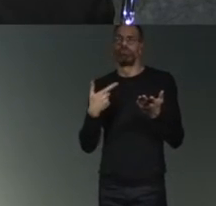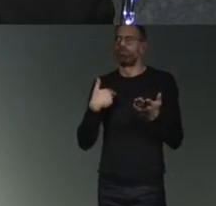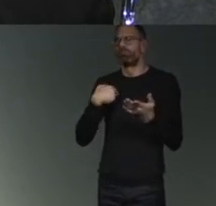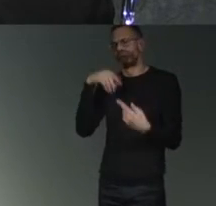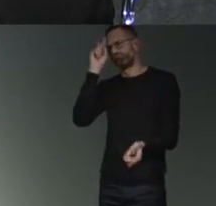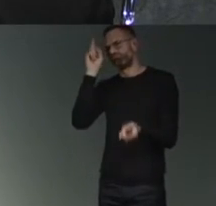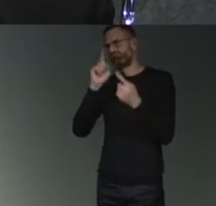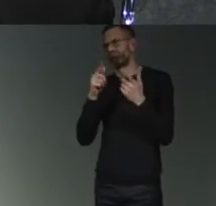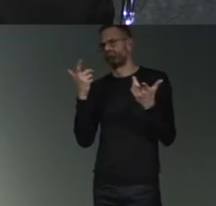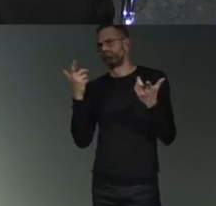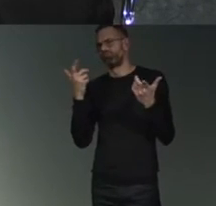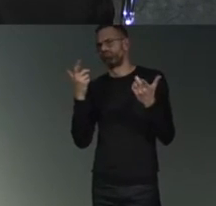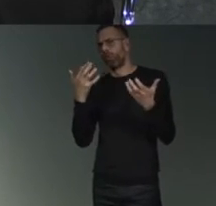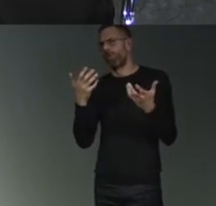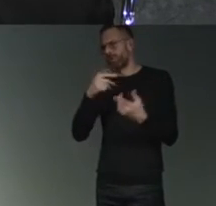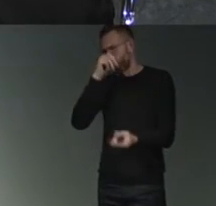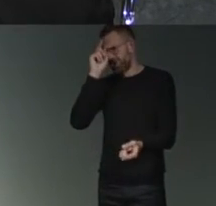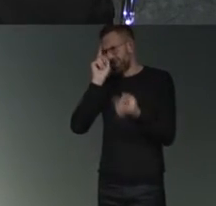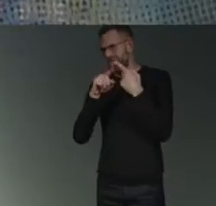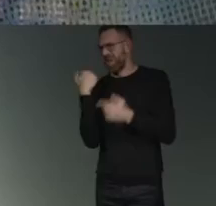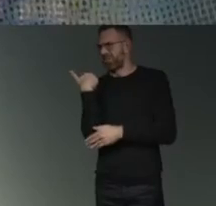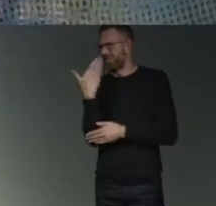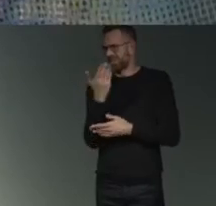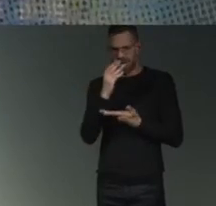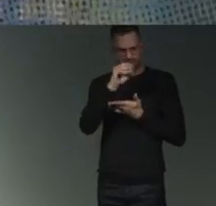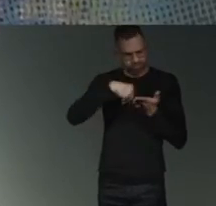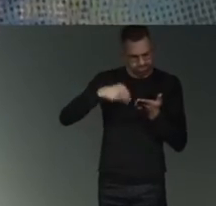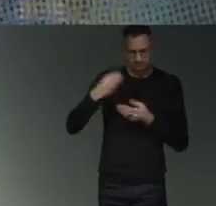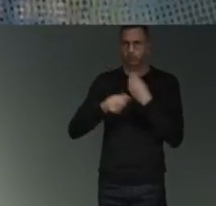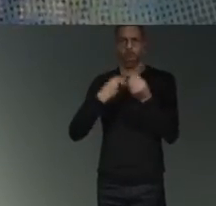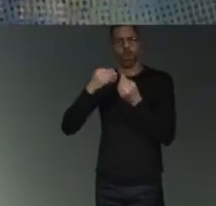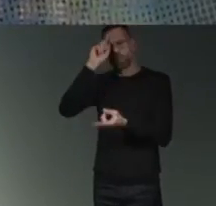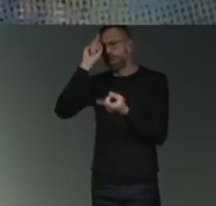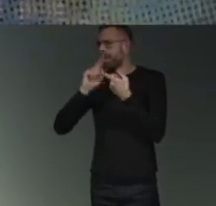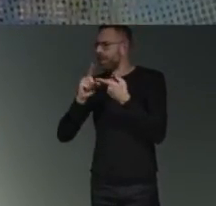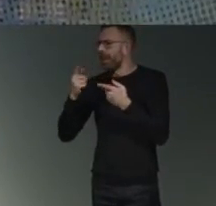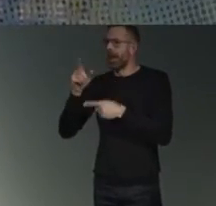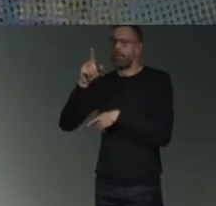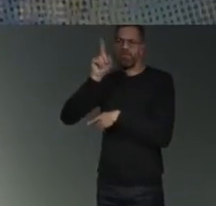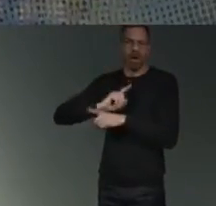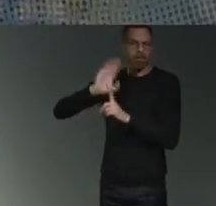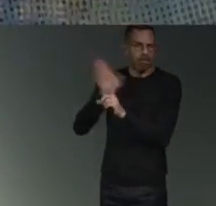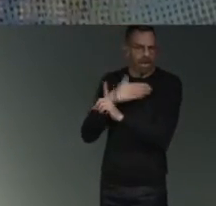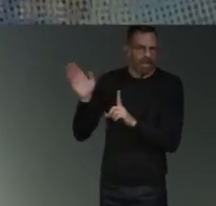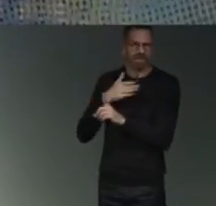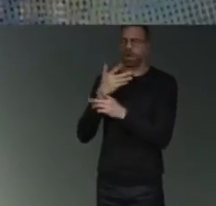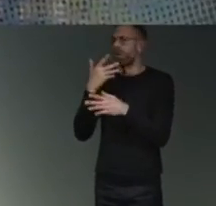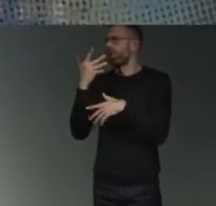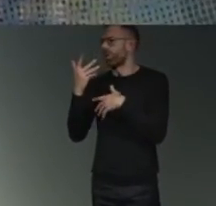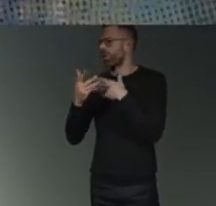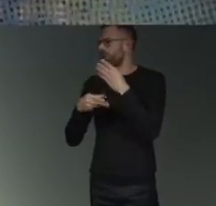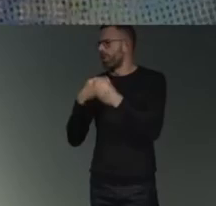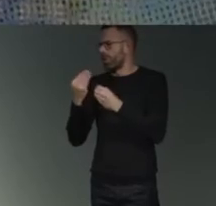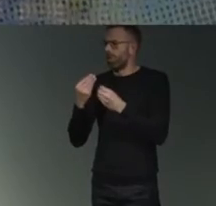d'écrire sur un sujet ou de parler de la maltraitance conjugale.